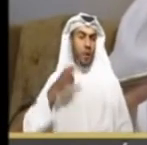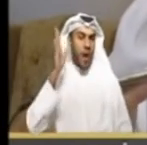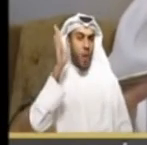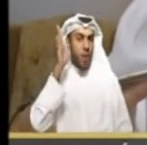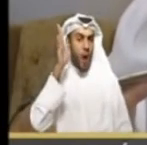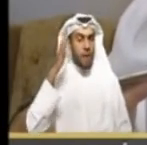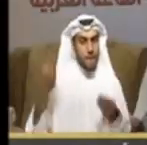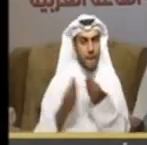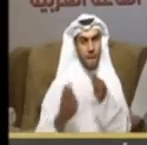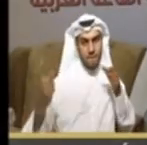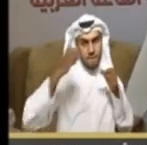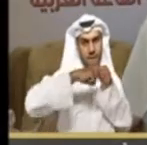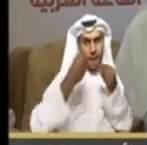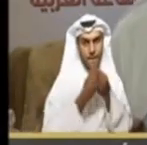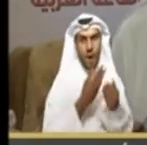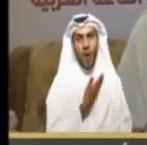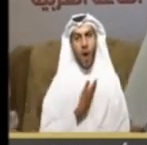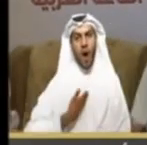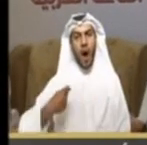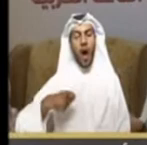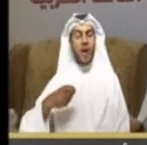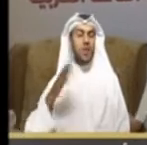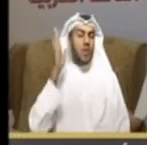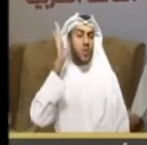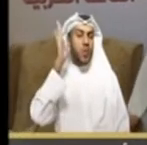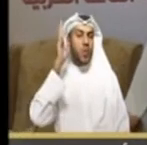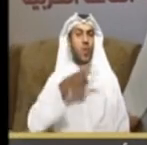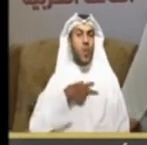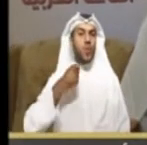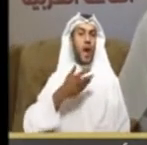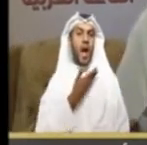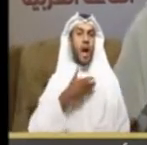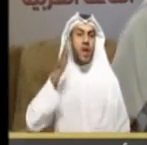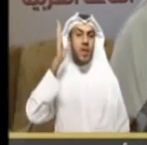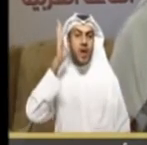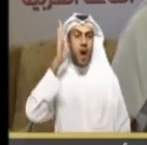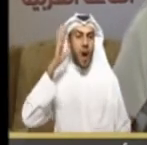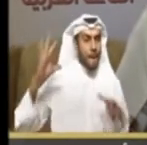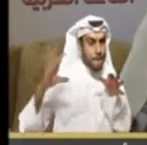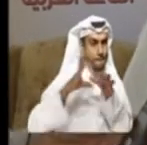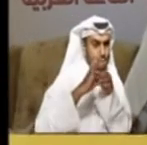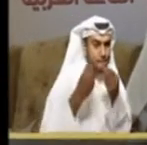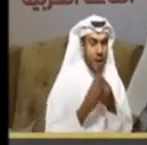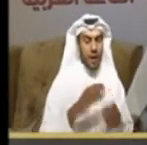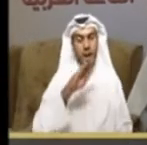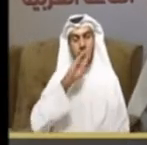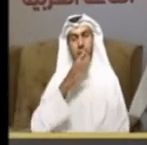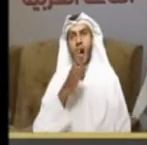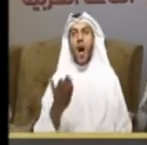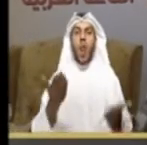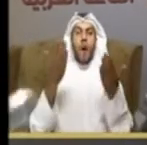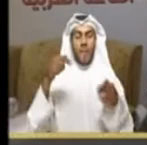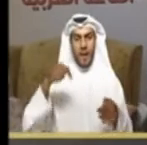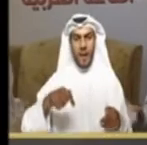الحج السعودية. وزارة الأوقاف لهذا العام جميع ترتيباتها الحمد لله، جميع قرارات وزارة الدولة